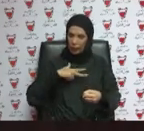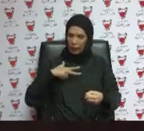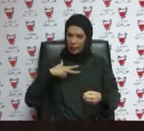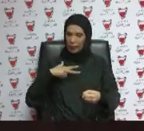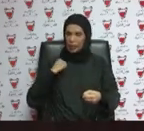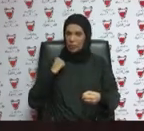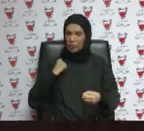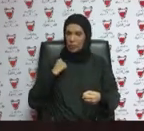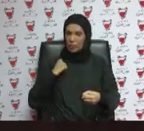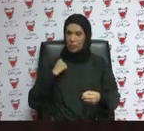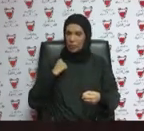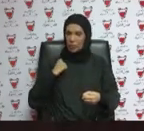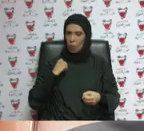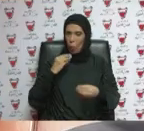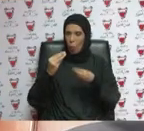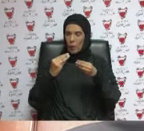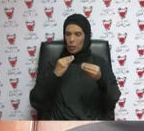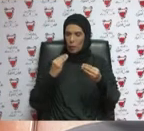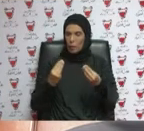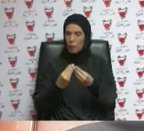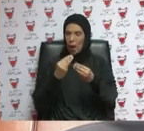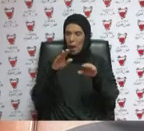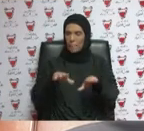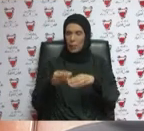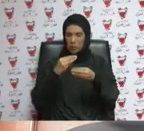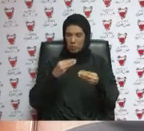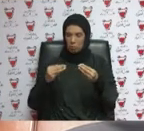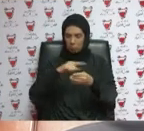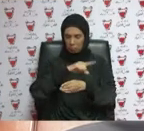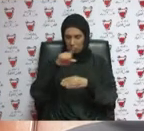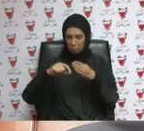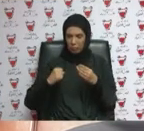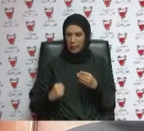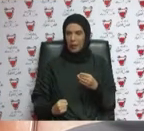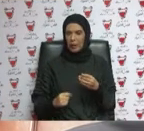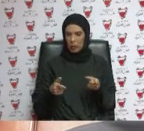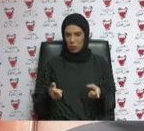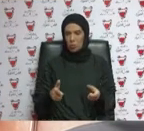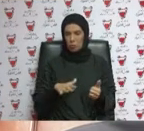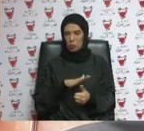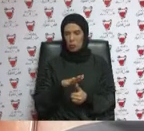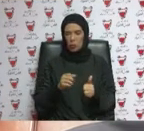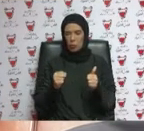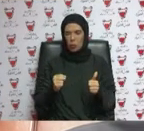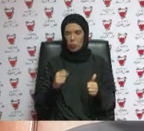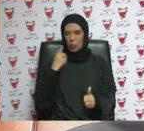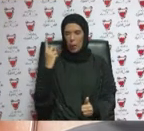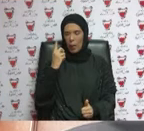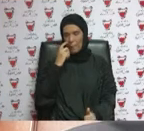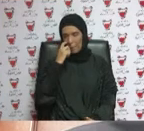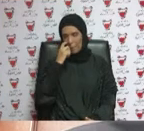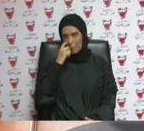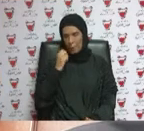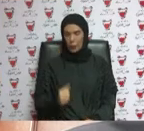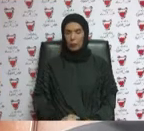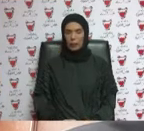والتنفيذية في طرح مبادرات تمكن البحرين من تجاوز هذه الأزمة التي يعني يمر بها العالم. معالي